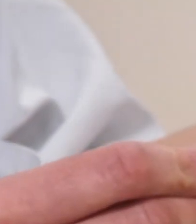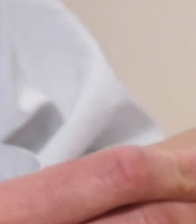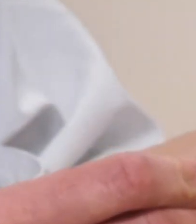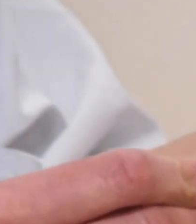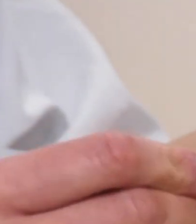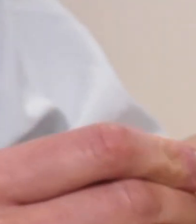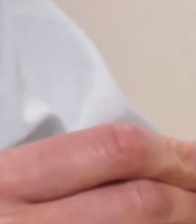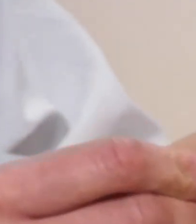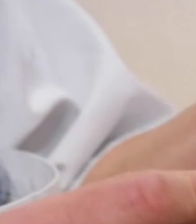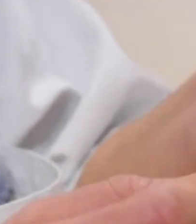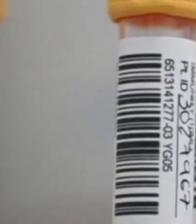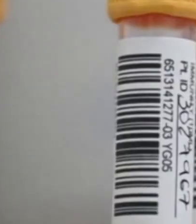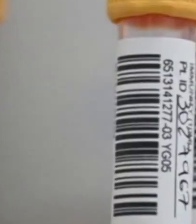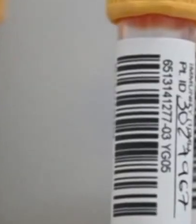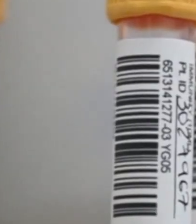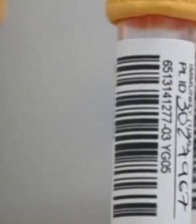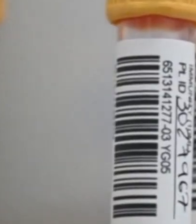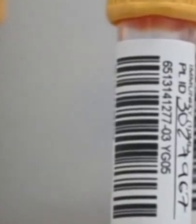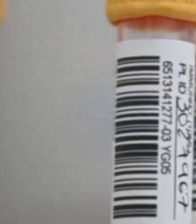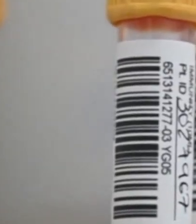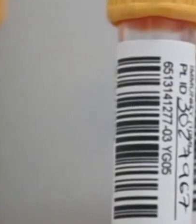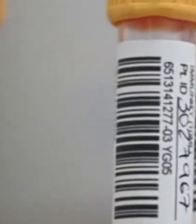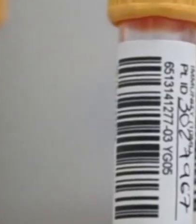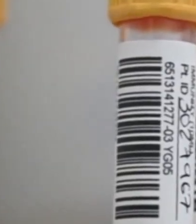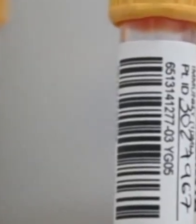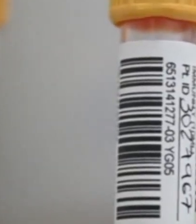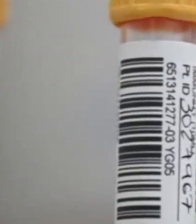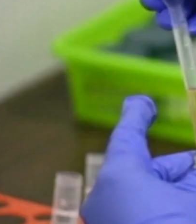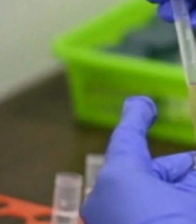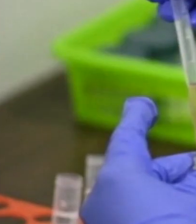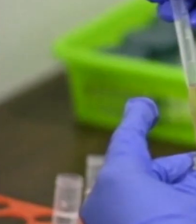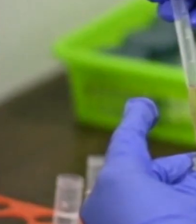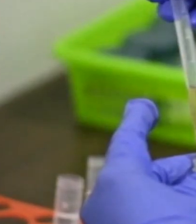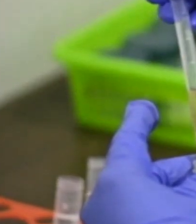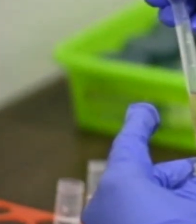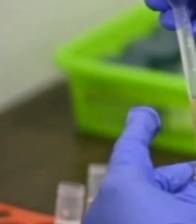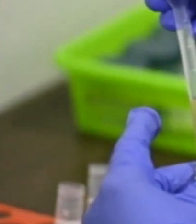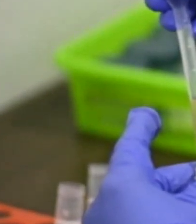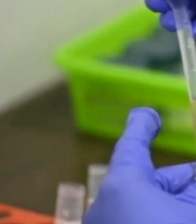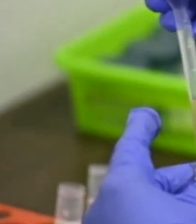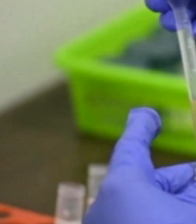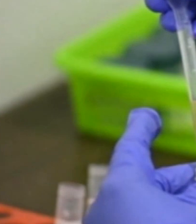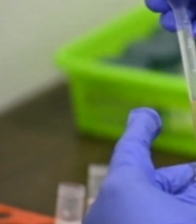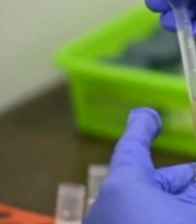flimkien mal-vaċċin li qed jgħinu biex pajjiżna inaqqas il-każijiet ta' infezzjoni.